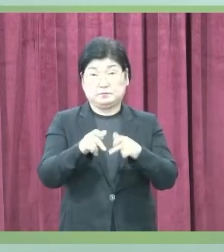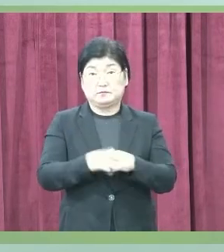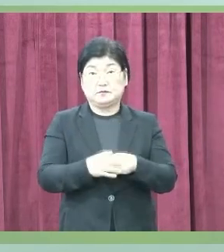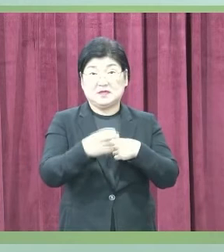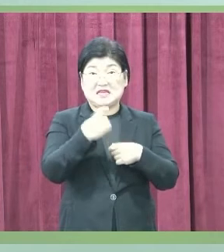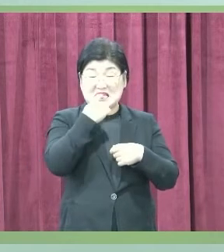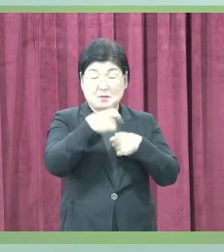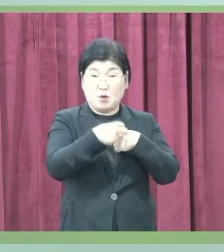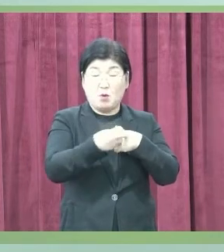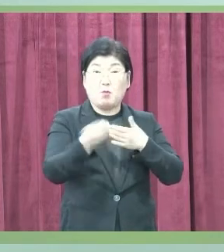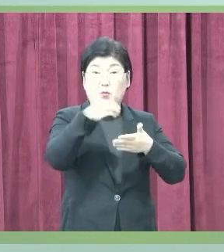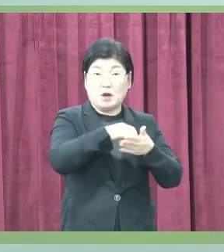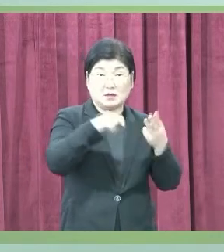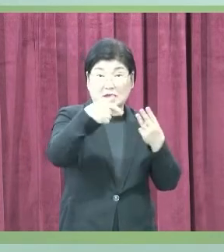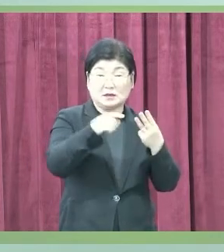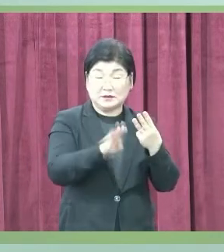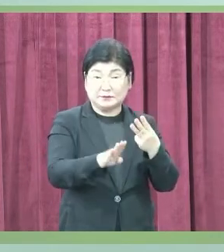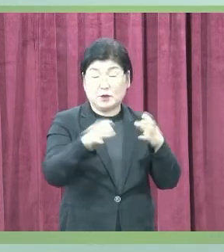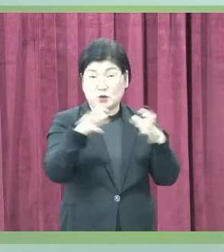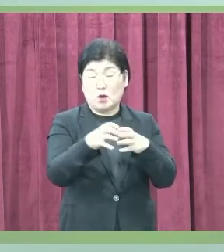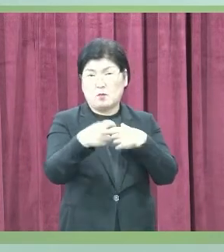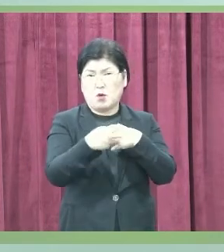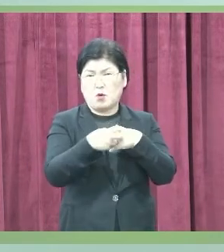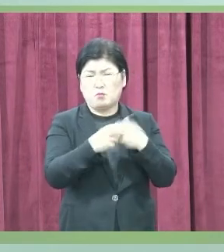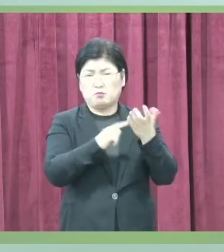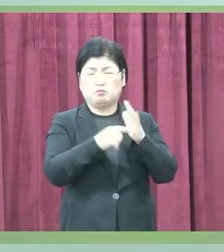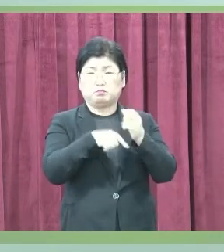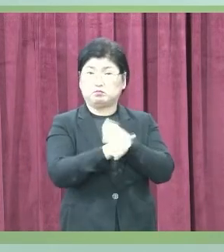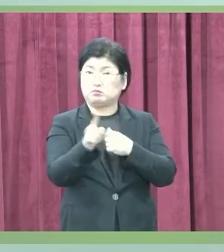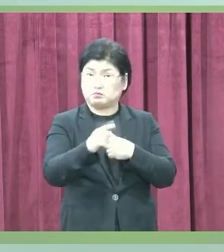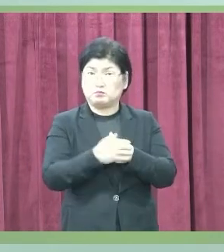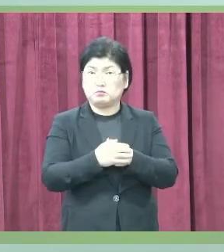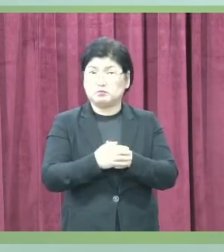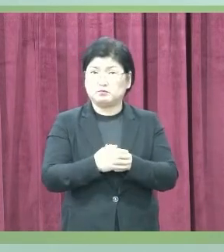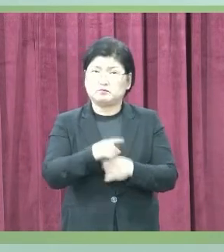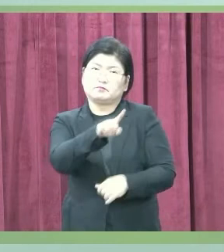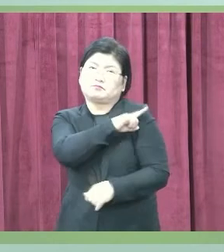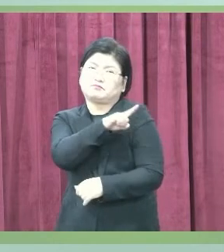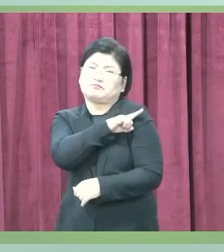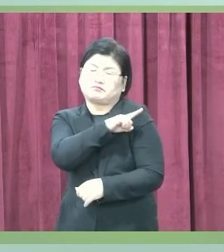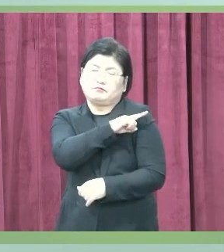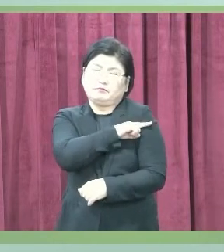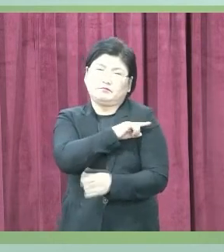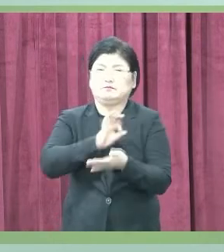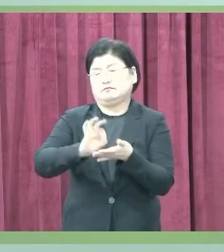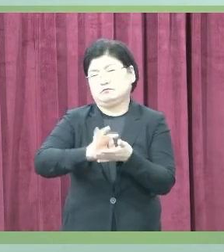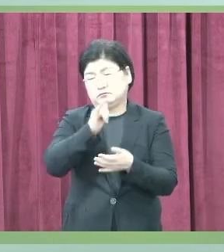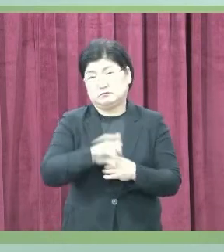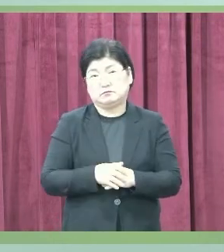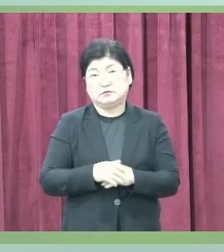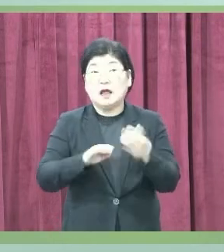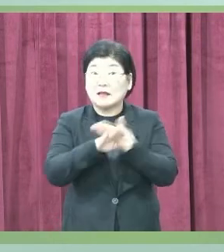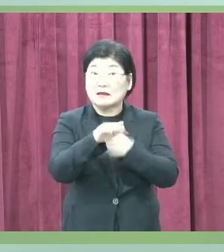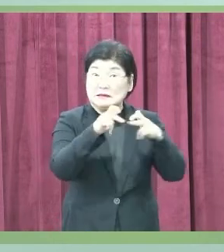치과의원이 들어갔고, 제가 상급종합병원에 왜 표시를 해놨냐면 상급종합병원이 1등이에요. 아까 다른